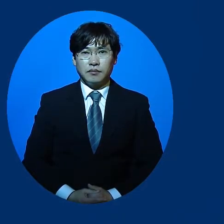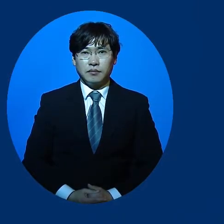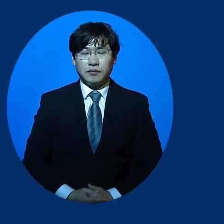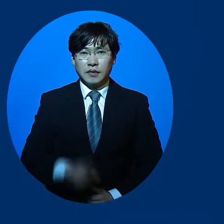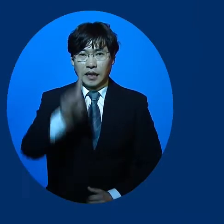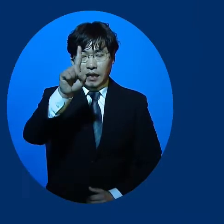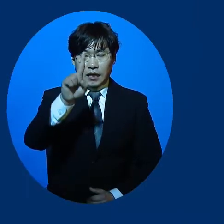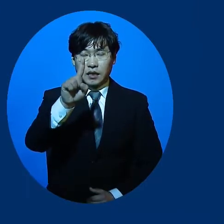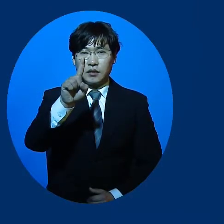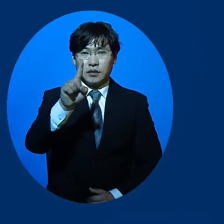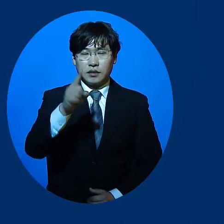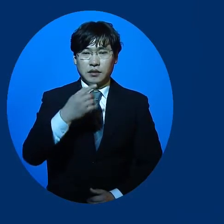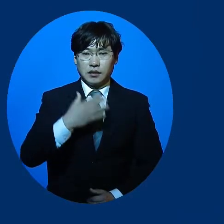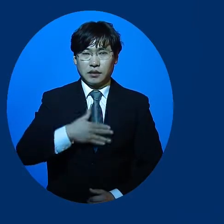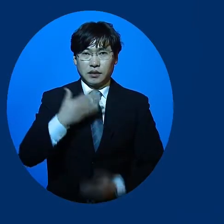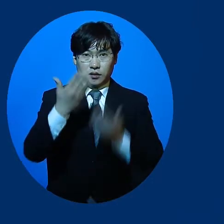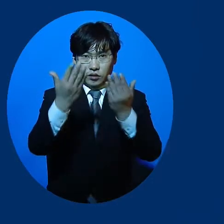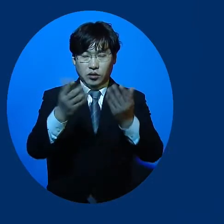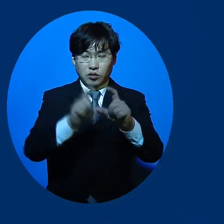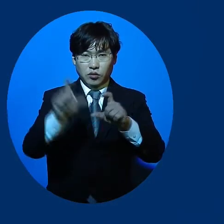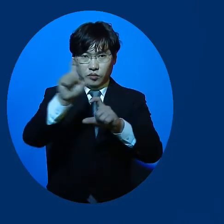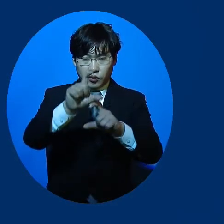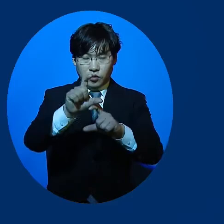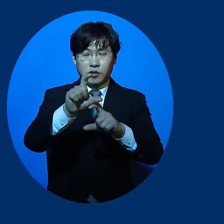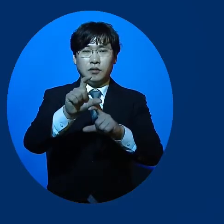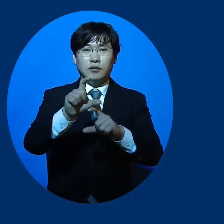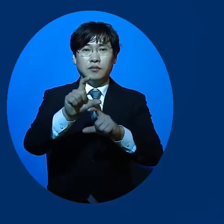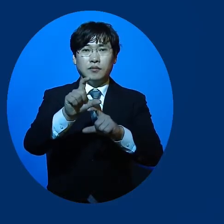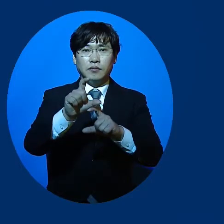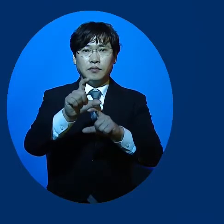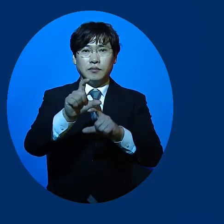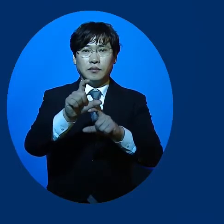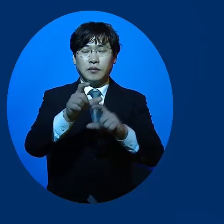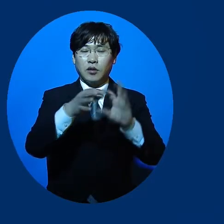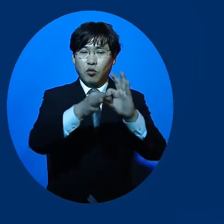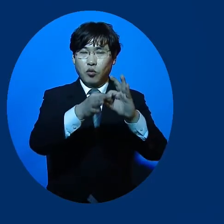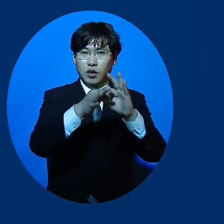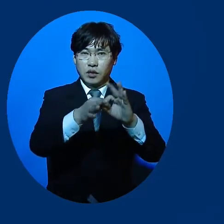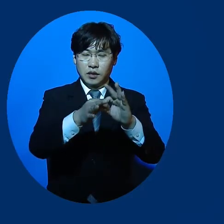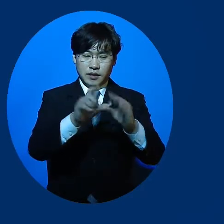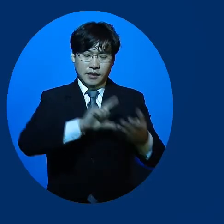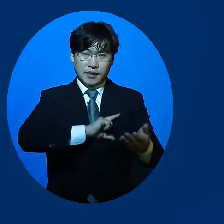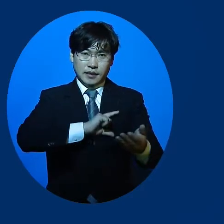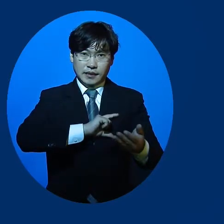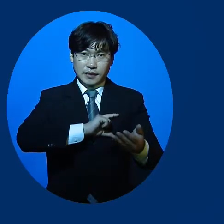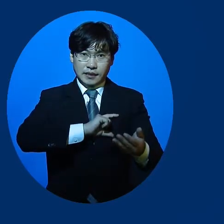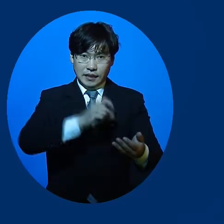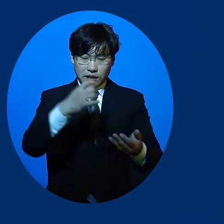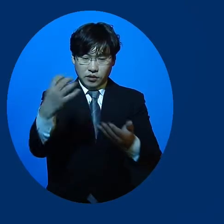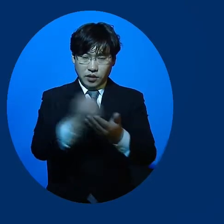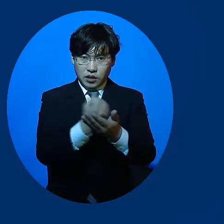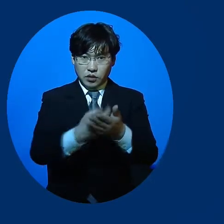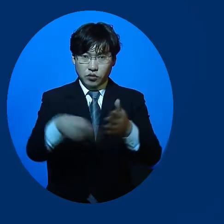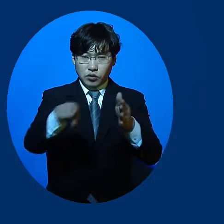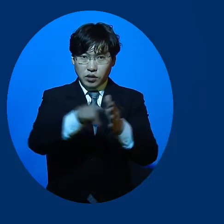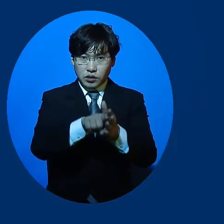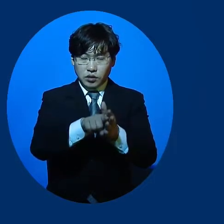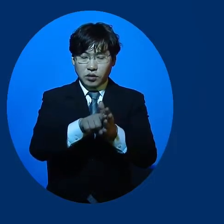참고로 제가 알아봤더니 관련 이 자격 취득하기 위해서 관련